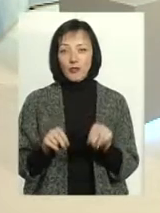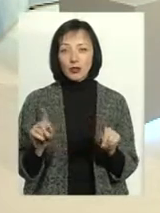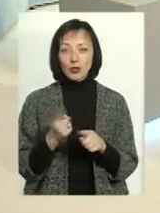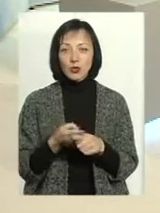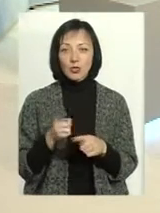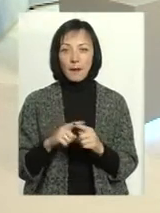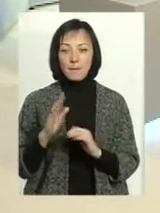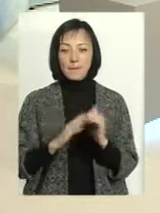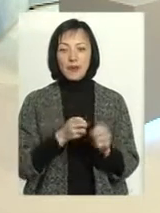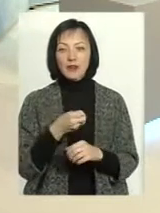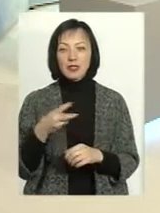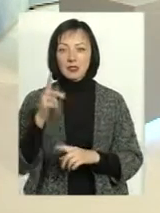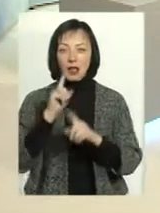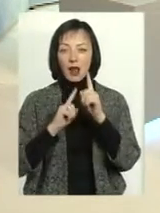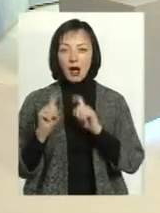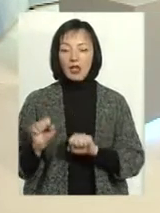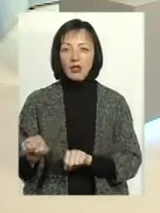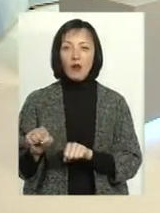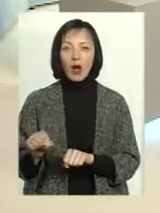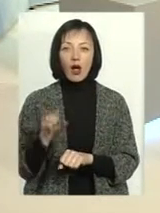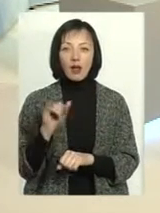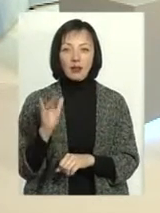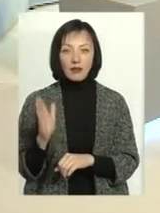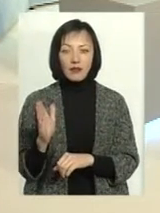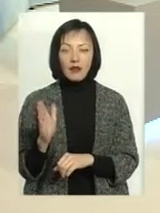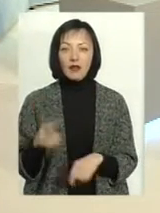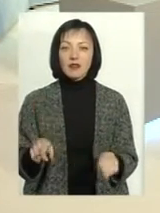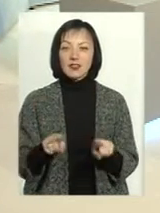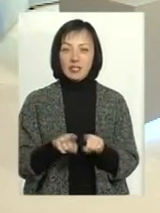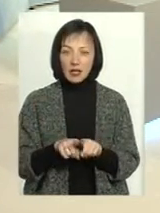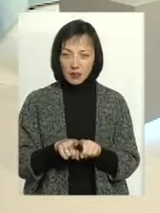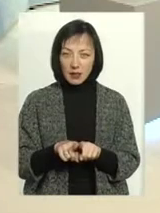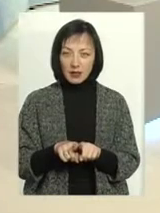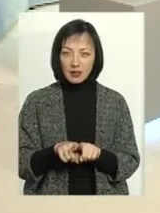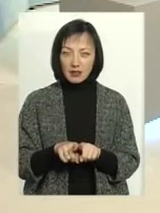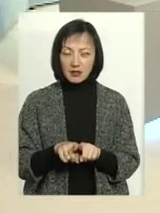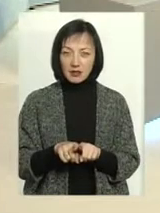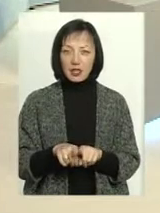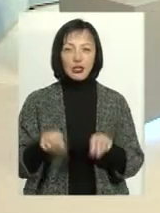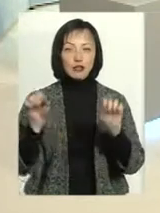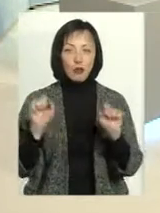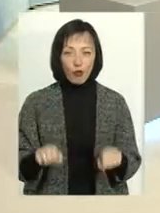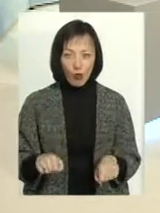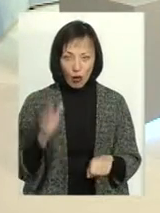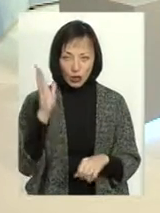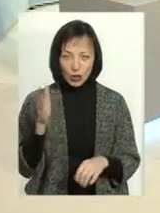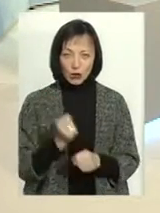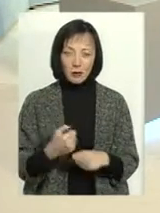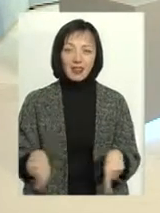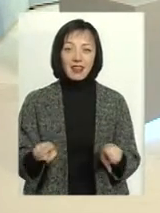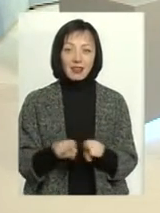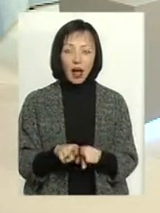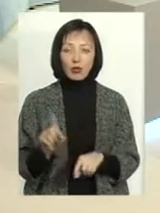ота професійна рада адвокатів, вона все-таки зможе зробити так,